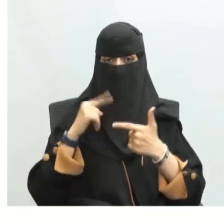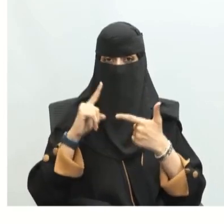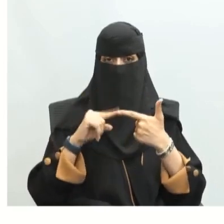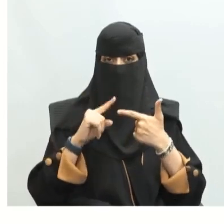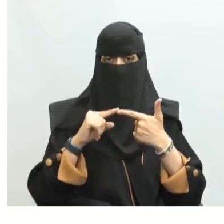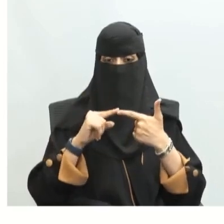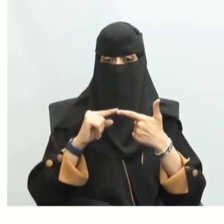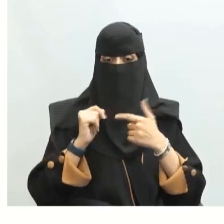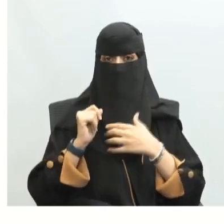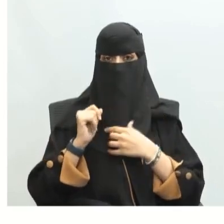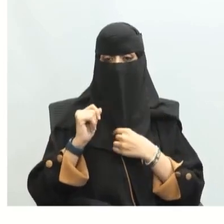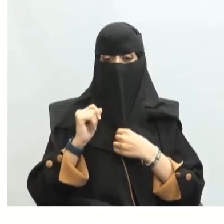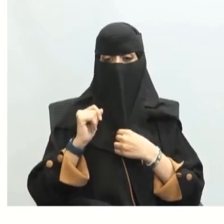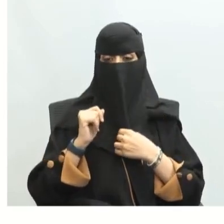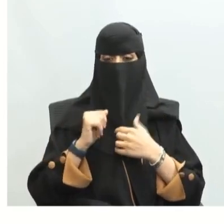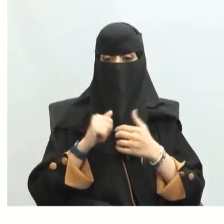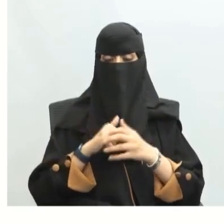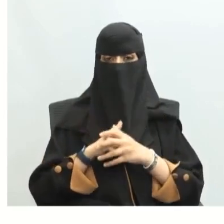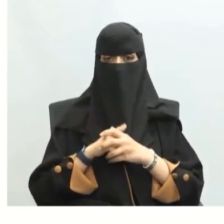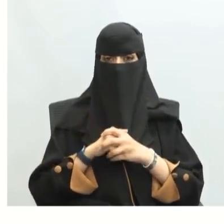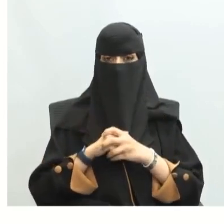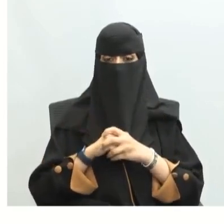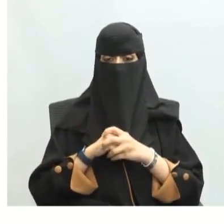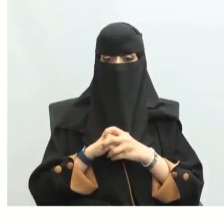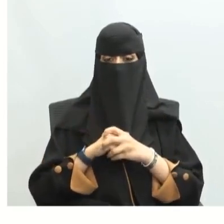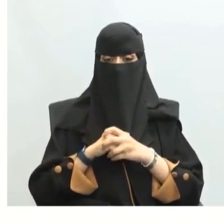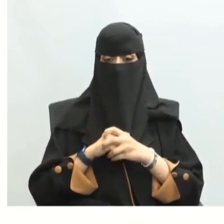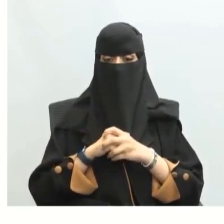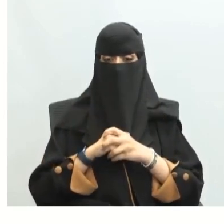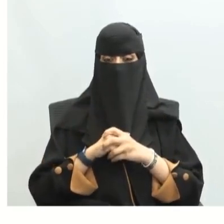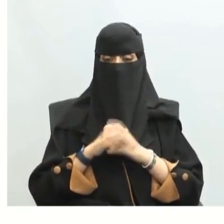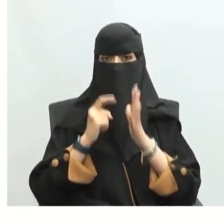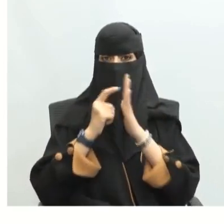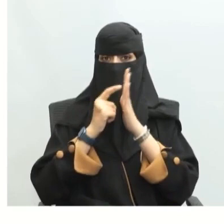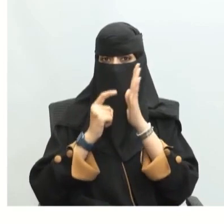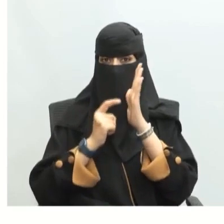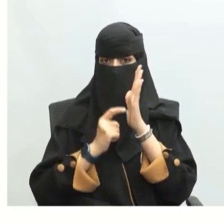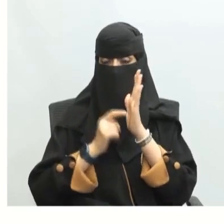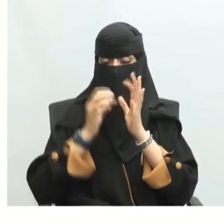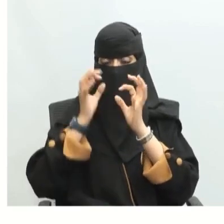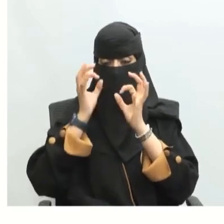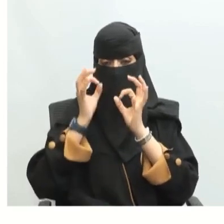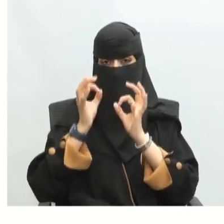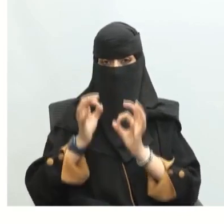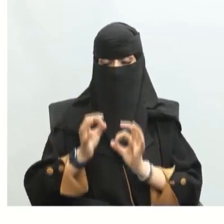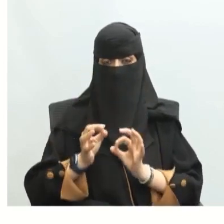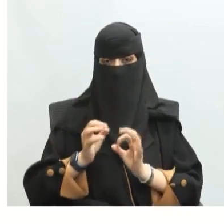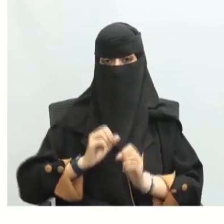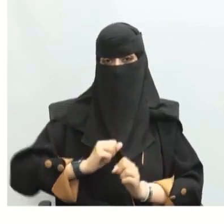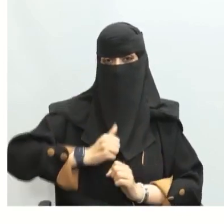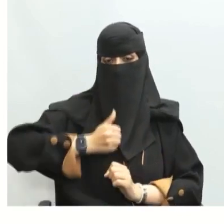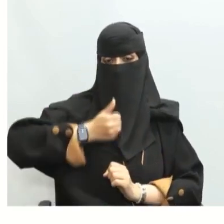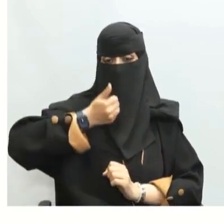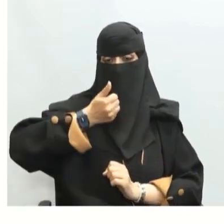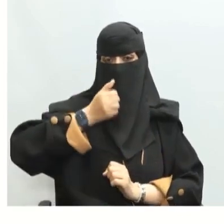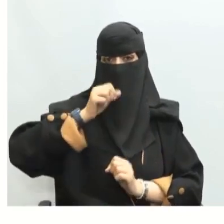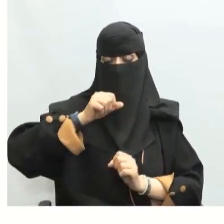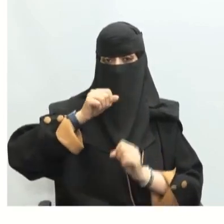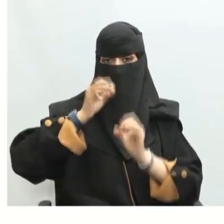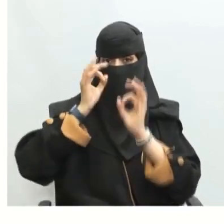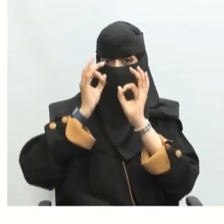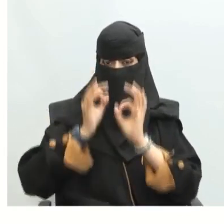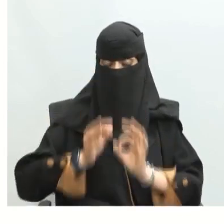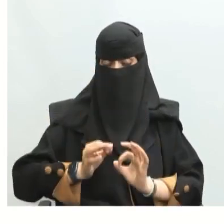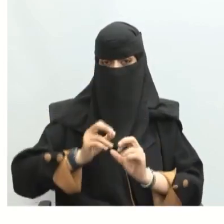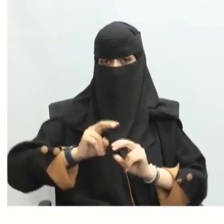الحوار الوطني احسنتم من اهداف الحوار الوطني ضبط الاختلافات